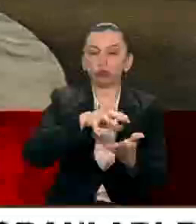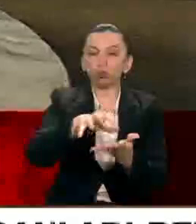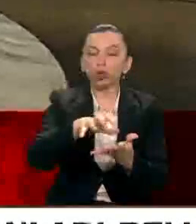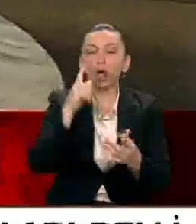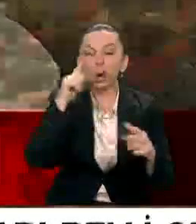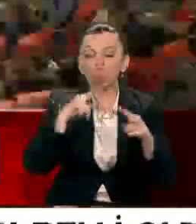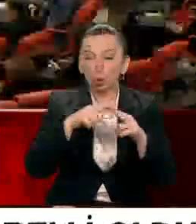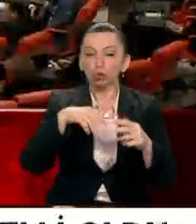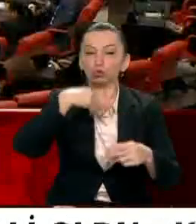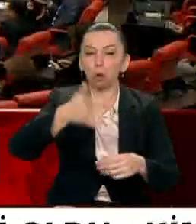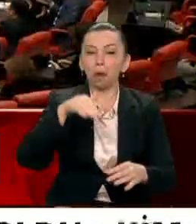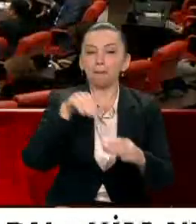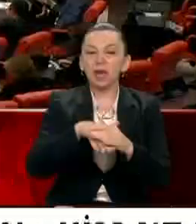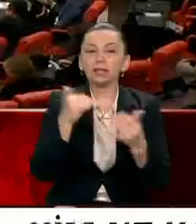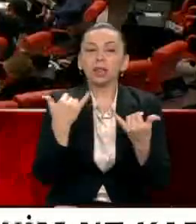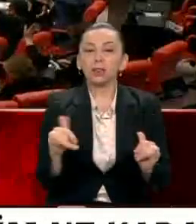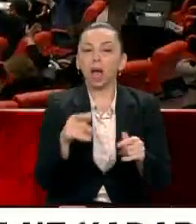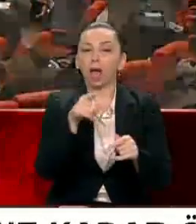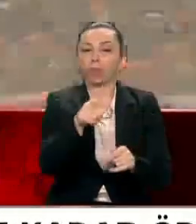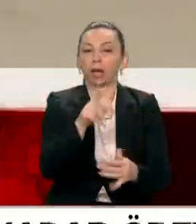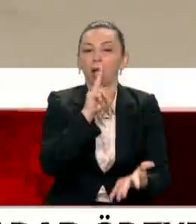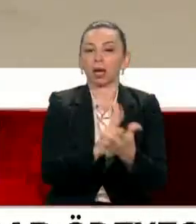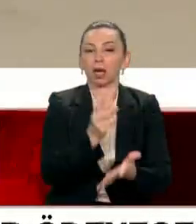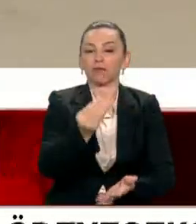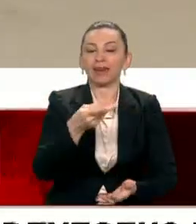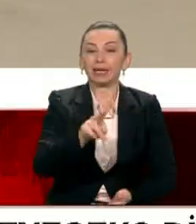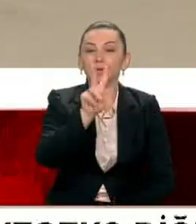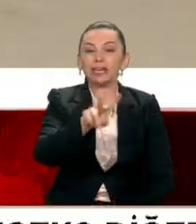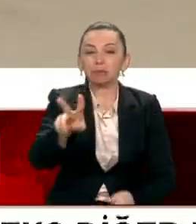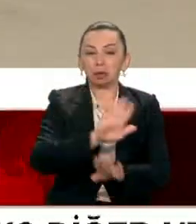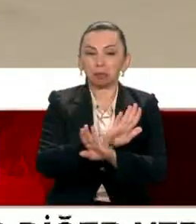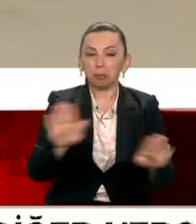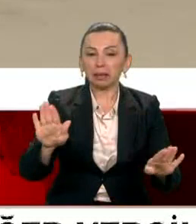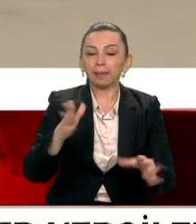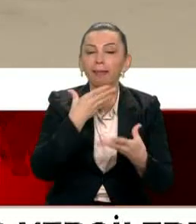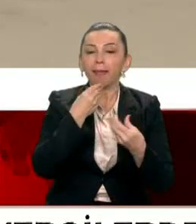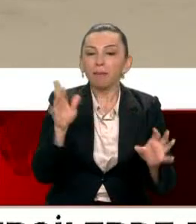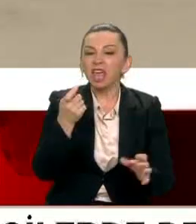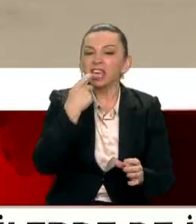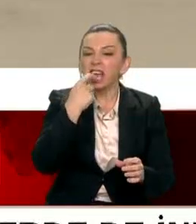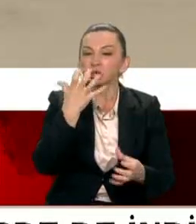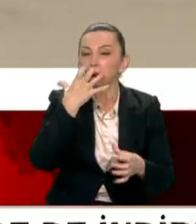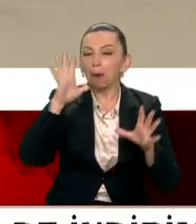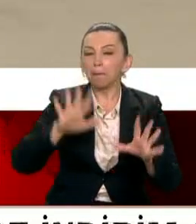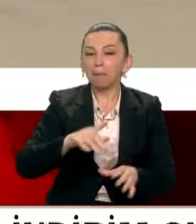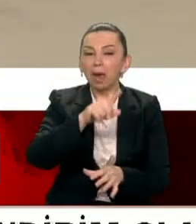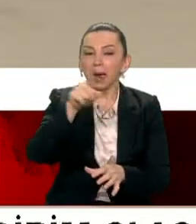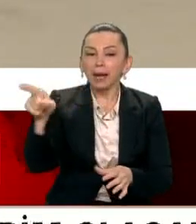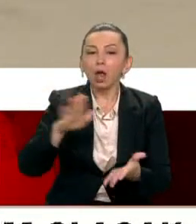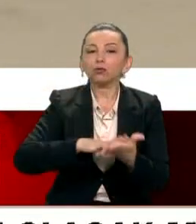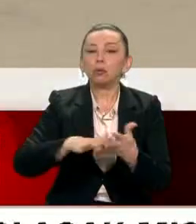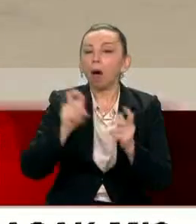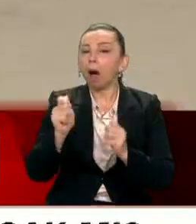sonrasına çevrilmişti ama meclisin tatile girmesine karar verildi emeklilikte yaşa takılanlara ilgili